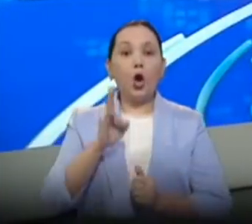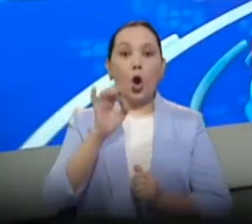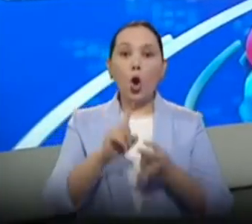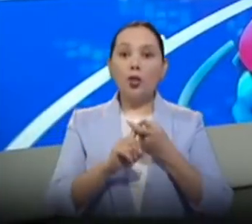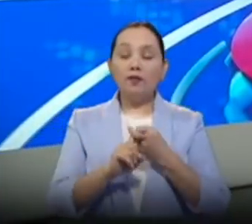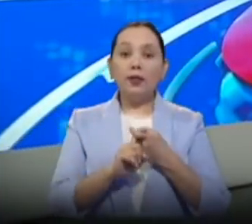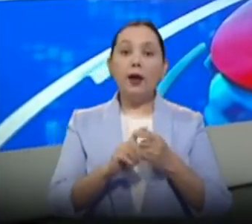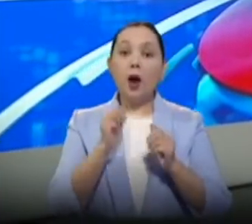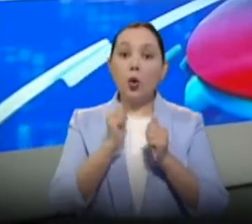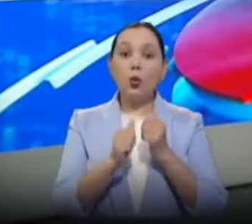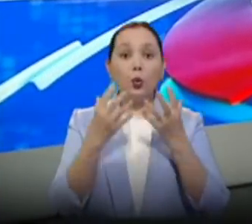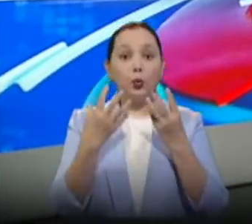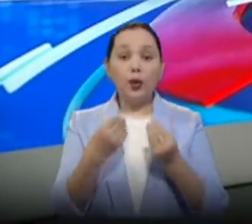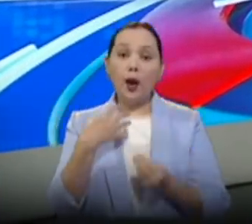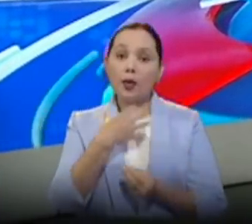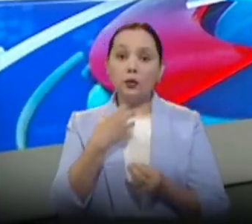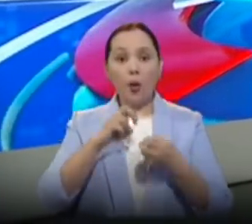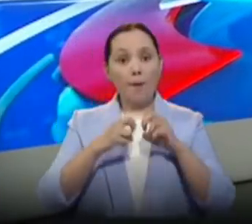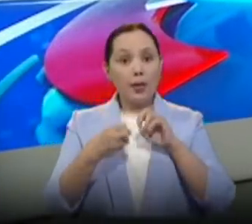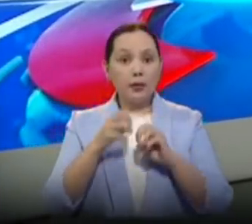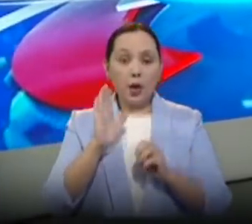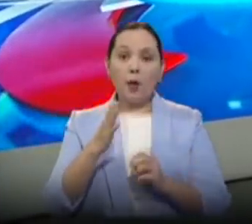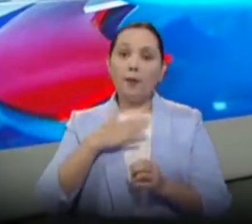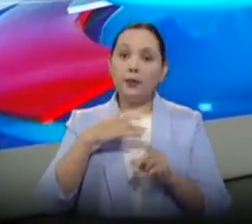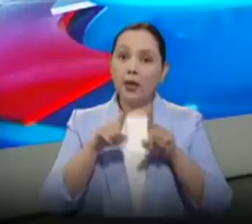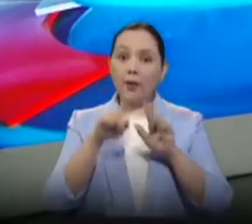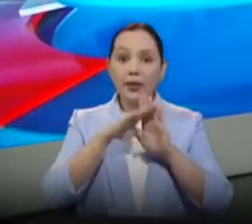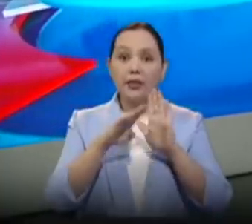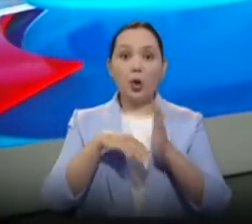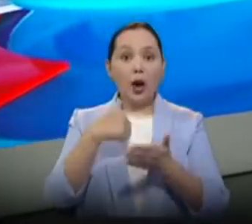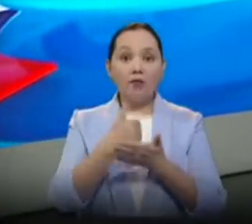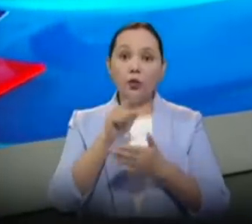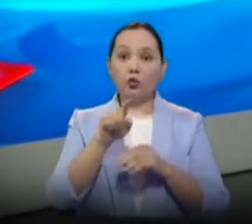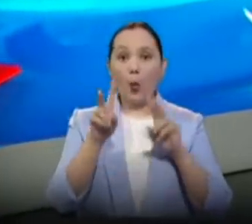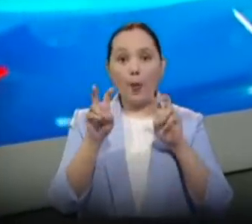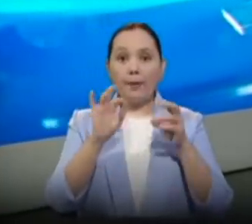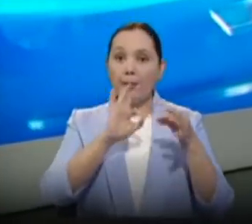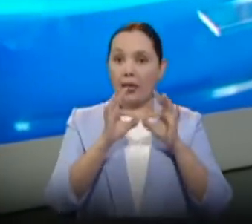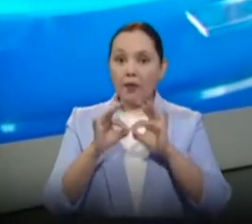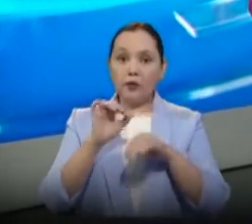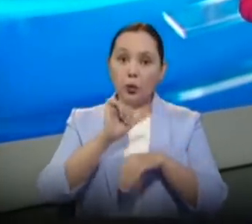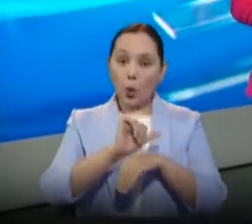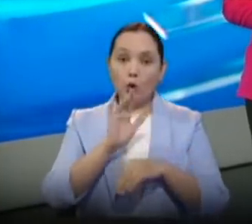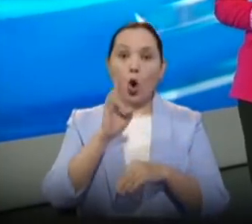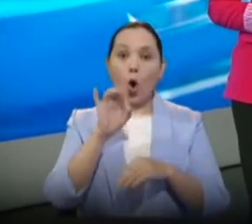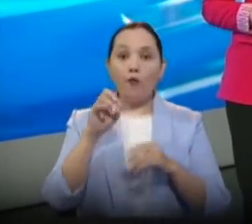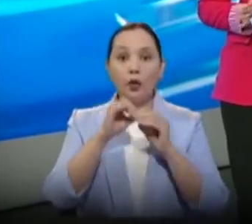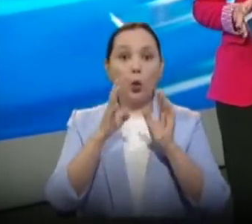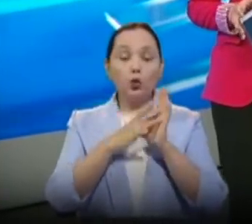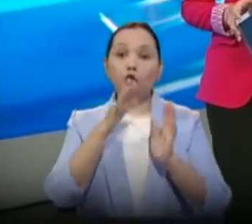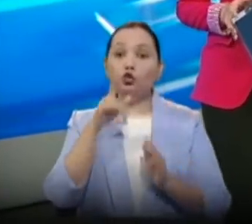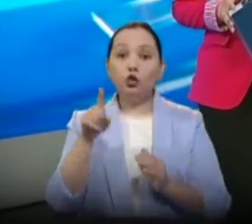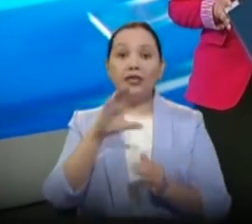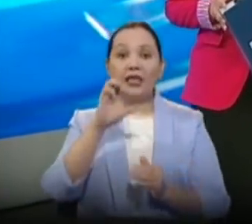Коронавирус хамон кун тәртибидә асосий мәсьәлә икән, без хам дастурыбыз авалыда ушбу мавзуга батафсил тохталабыз. COVID-19 га аид